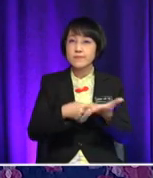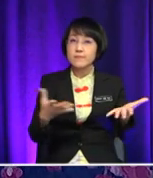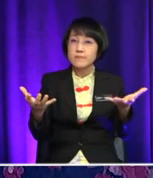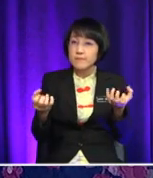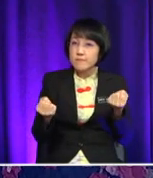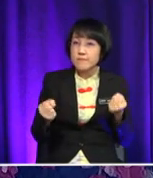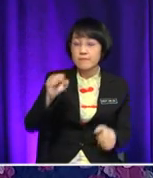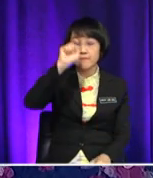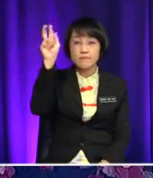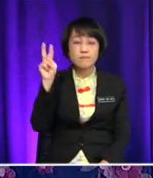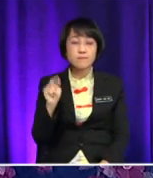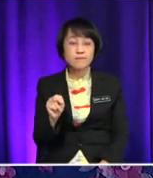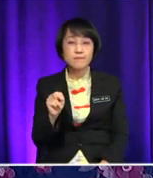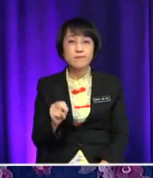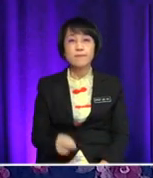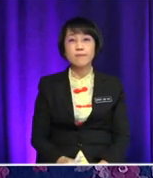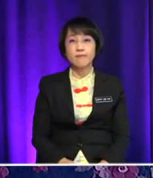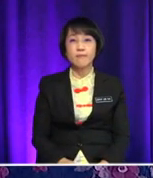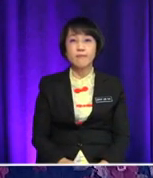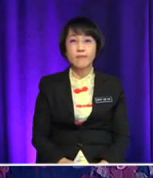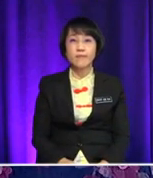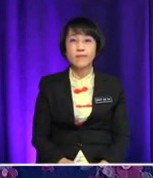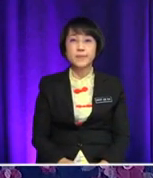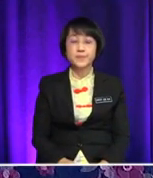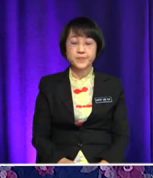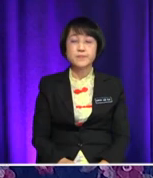mereka akan bertutur apa yang mereka